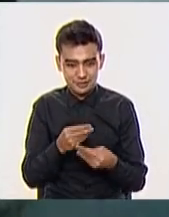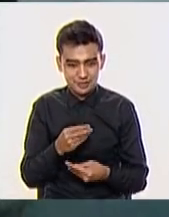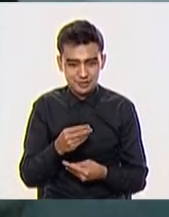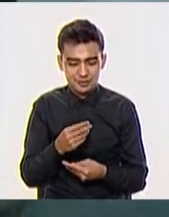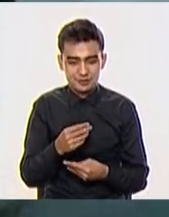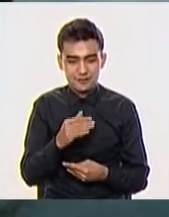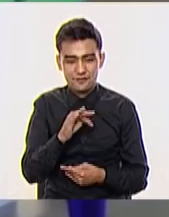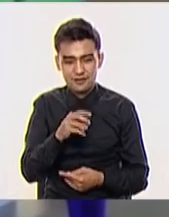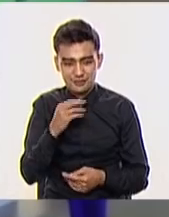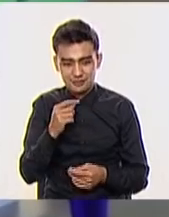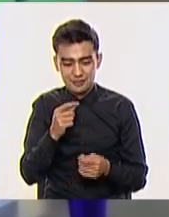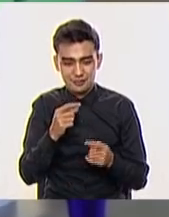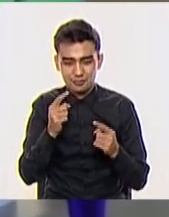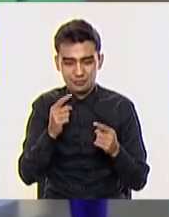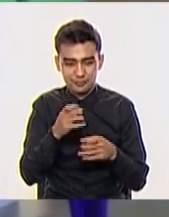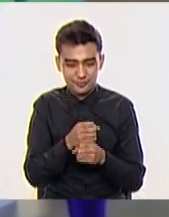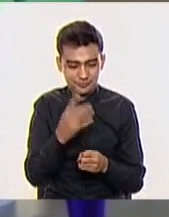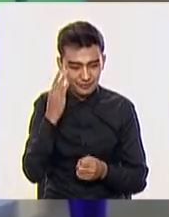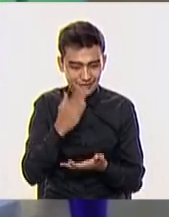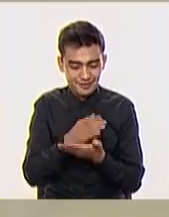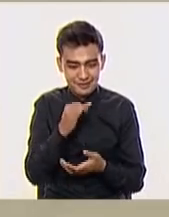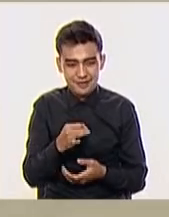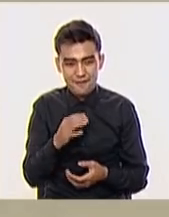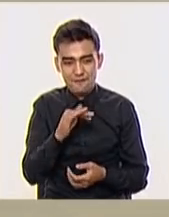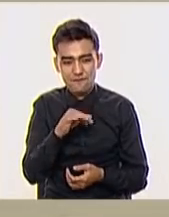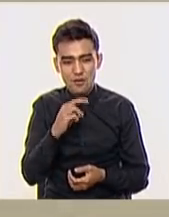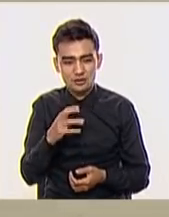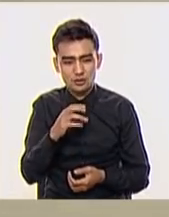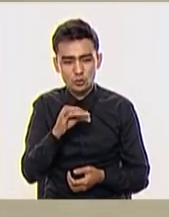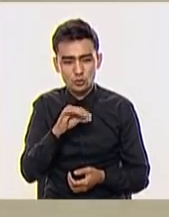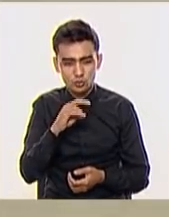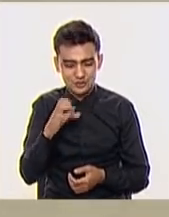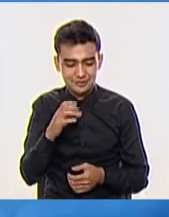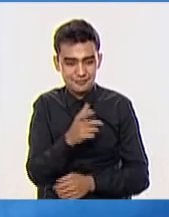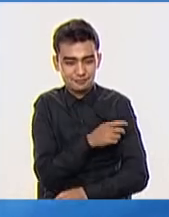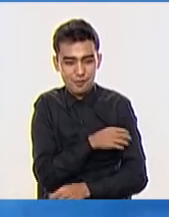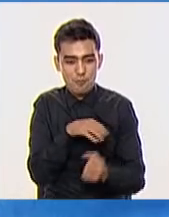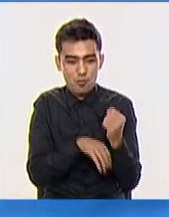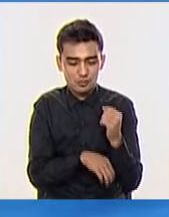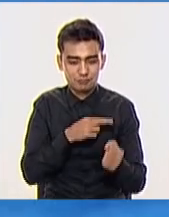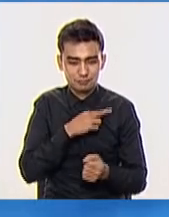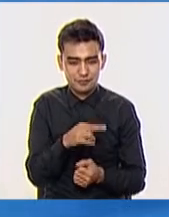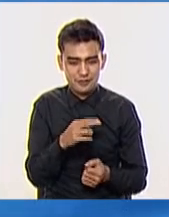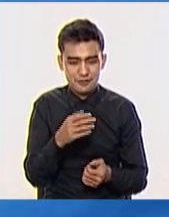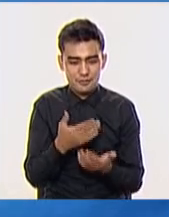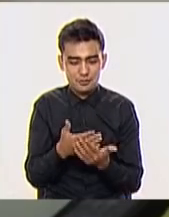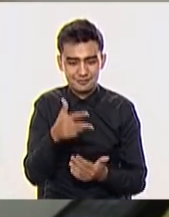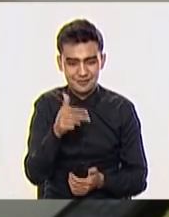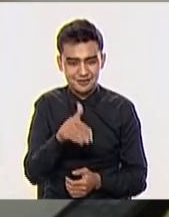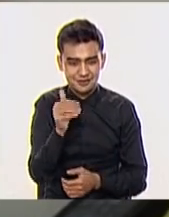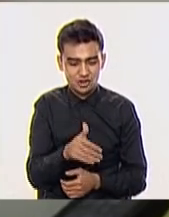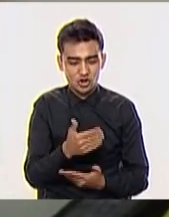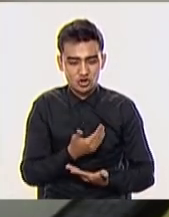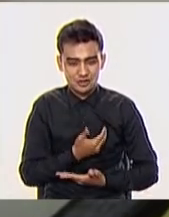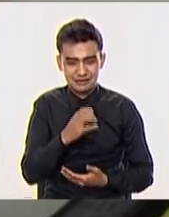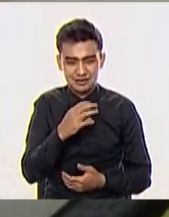восполнить финансовые потери. Между тем, как сообщает Fox News, после прививки от коронавируса умерли уже свыше 3000